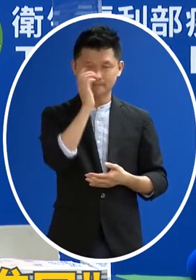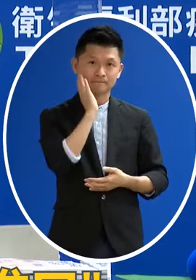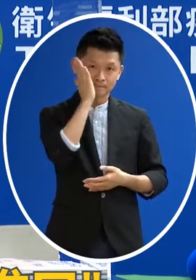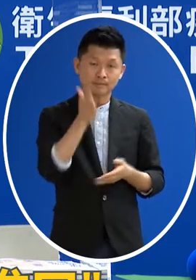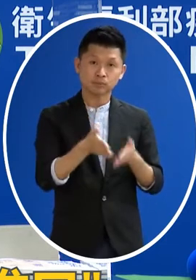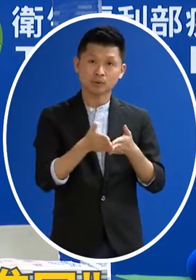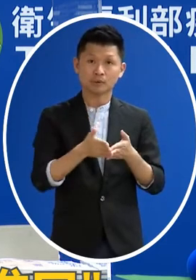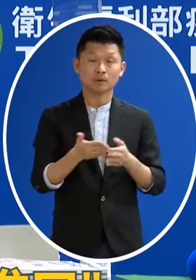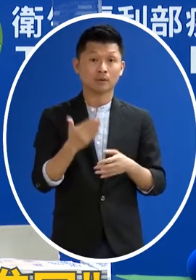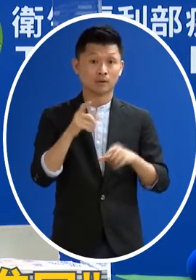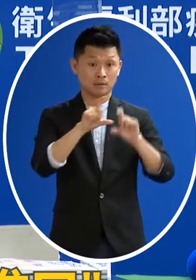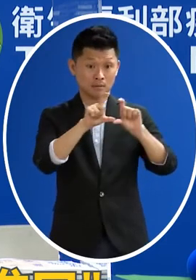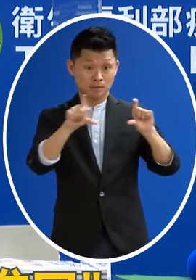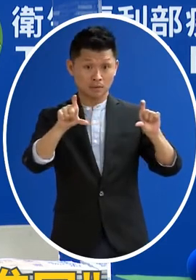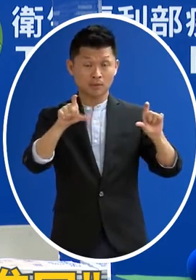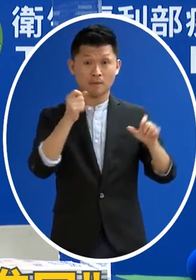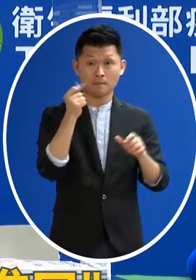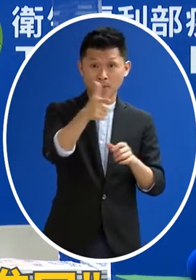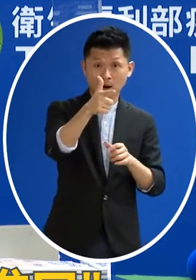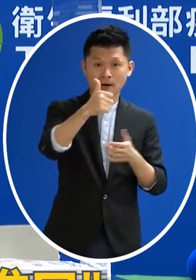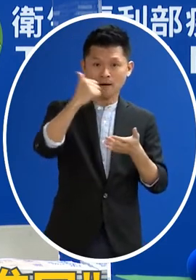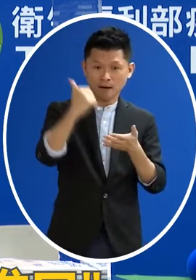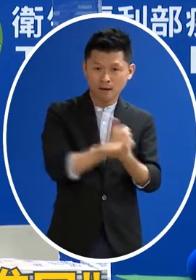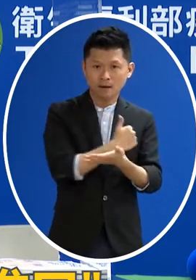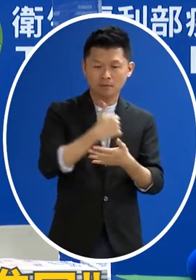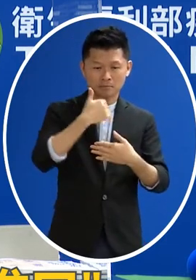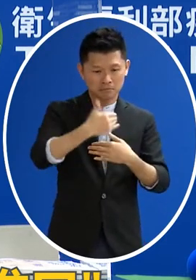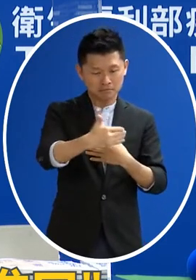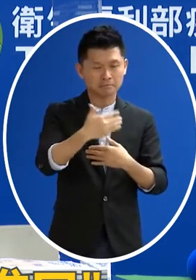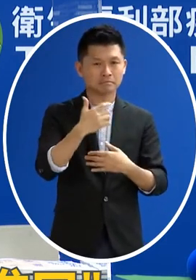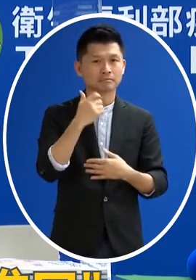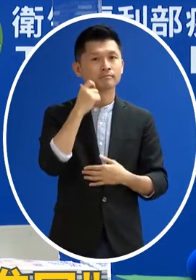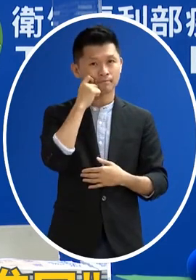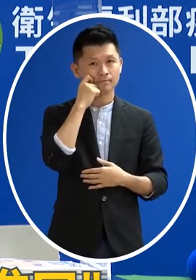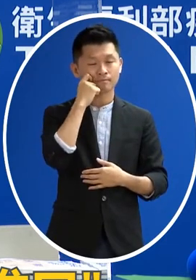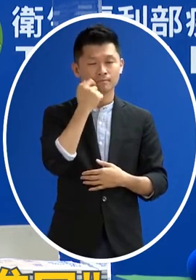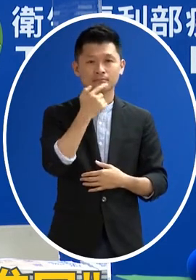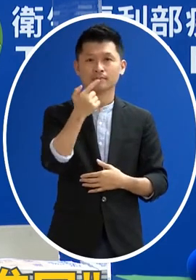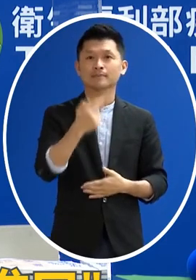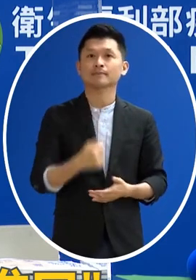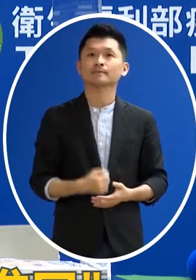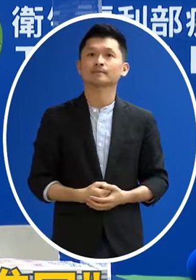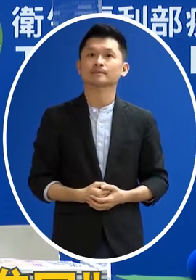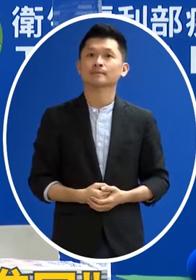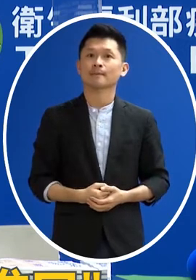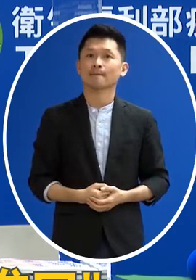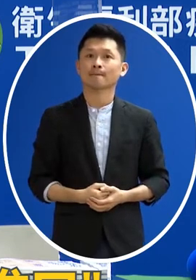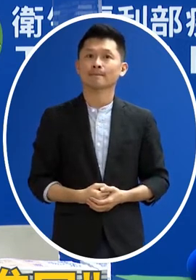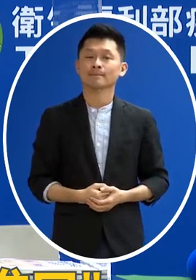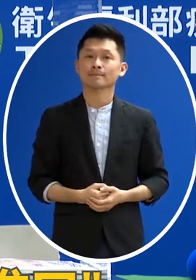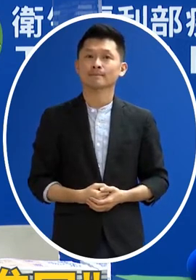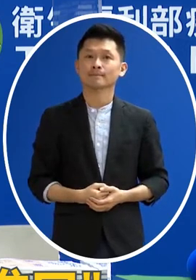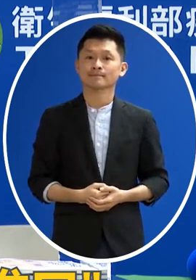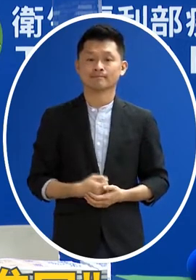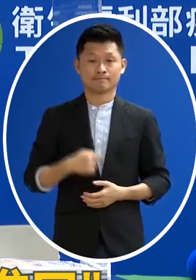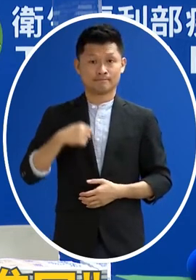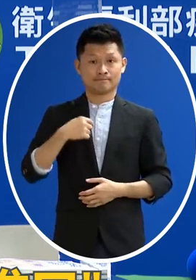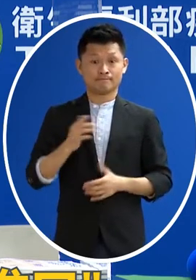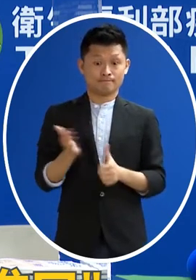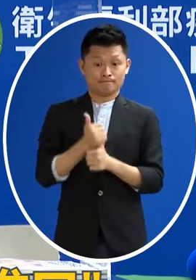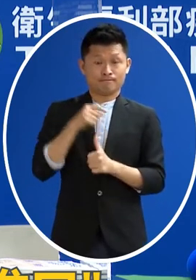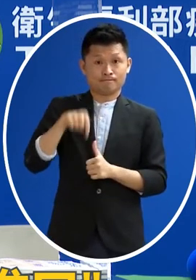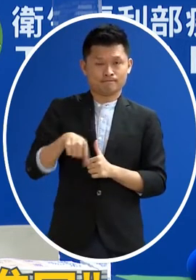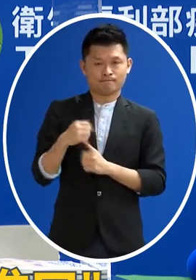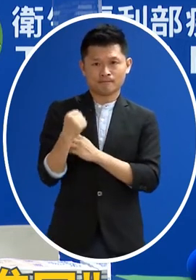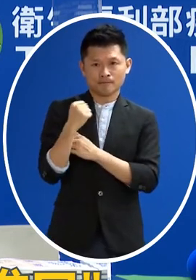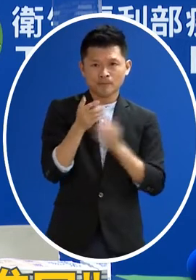苗的购买采购是非常困难的一件事情了哈。那当然就是说，我们这边也会多管道的